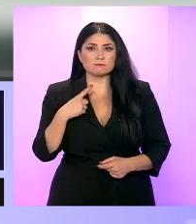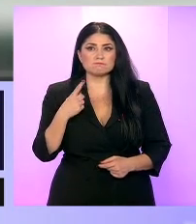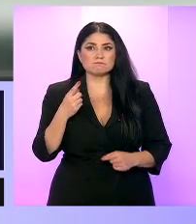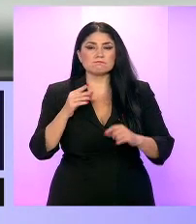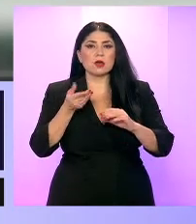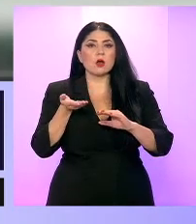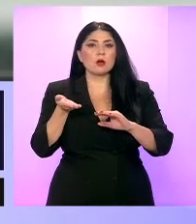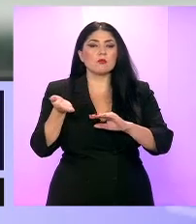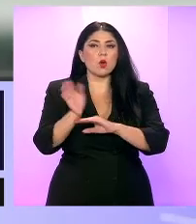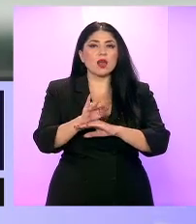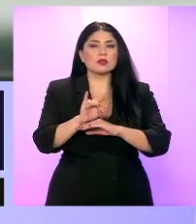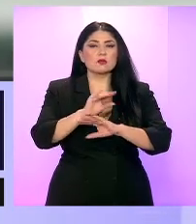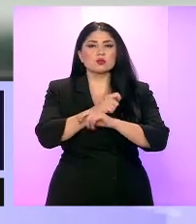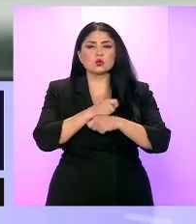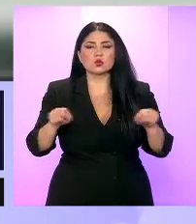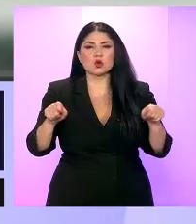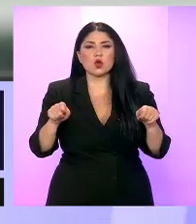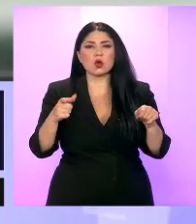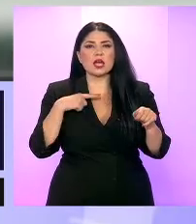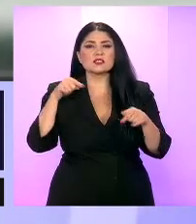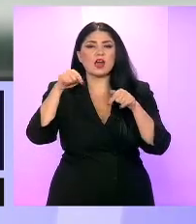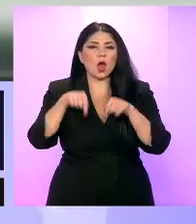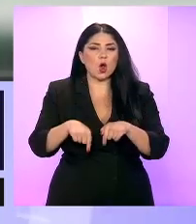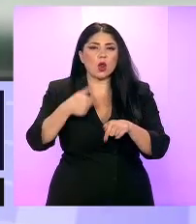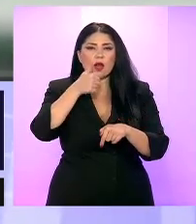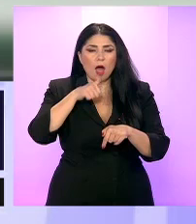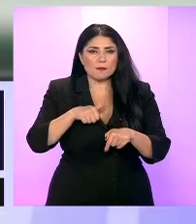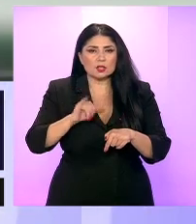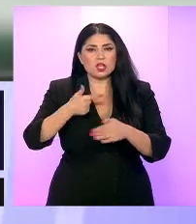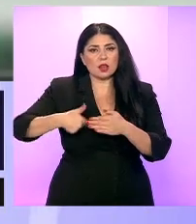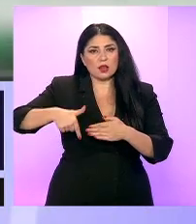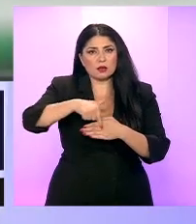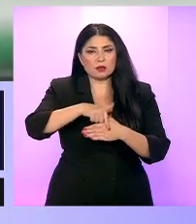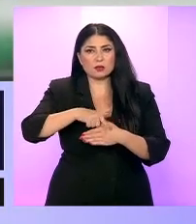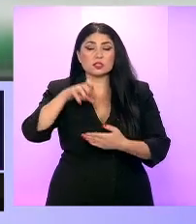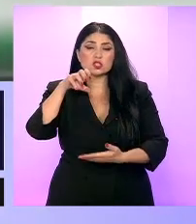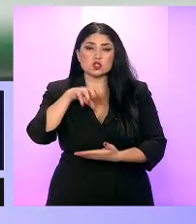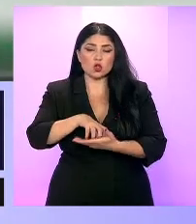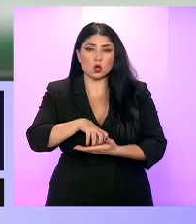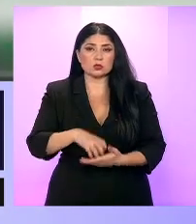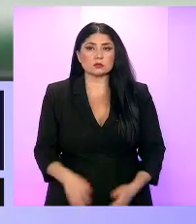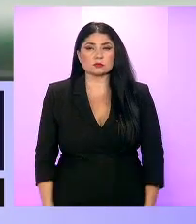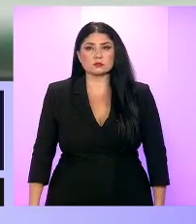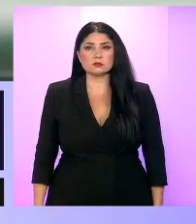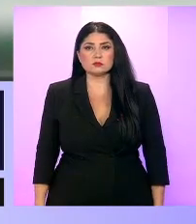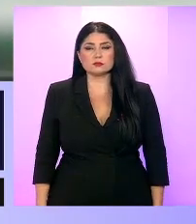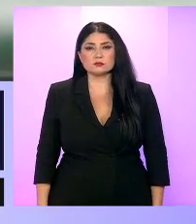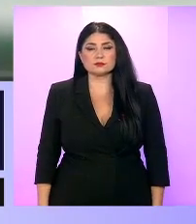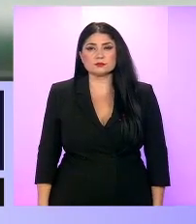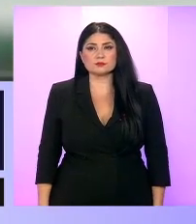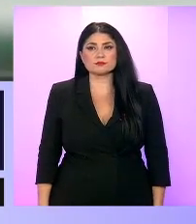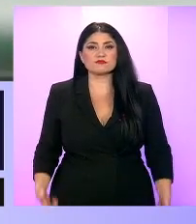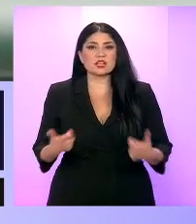mortalitate de masă a tuturor organismelor fixate de substrat, iar ulterior din zonă practic va exista